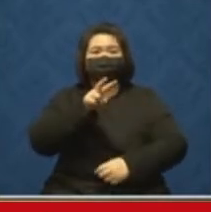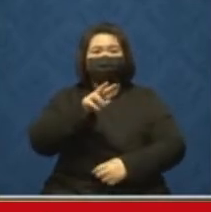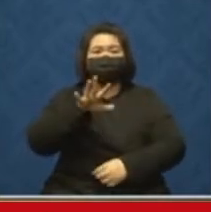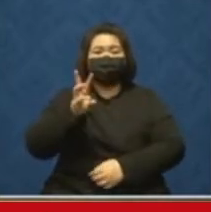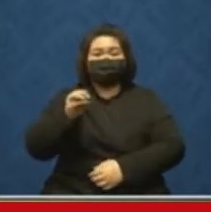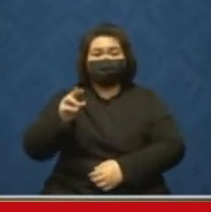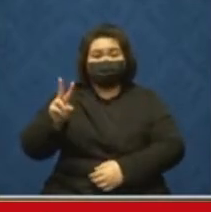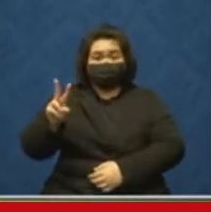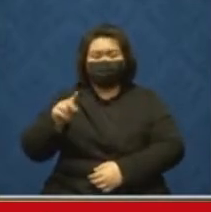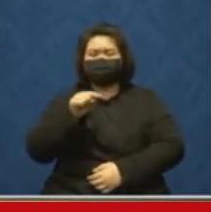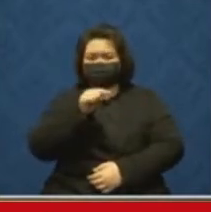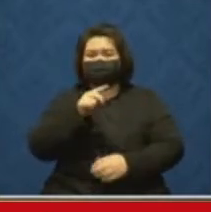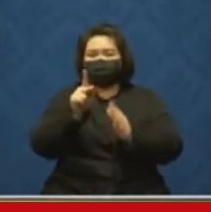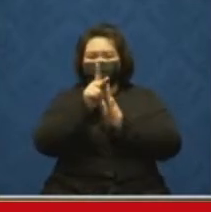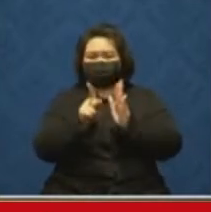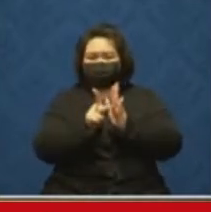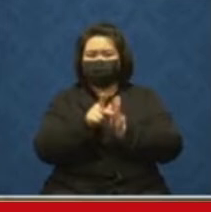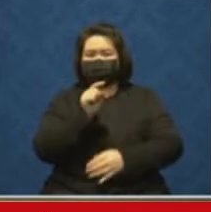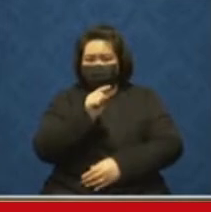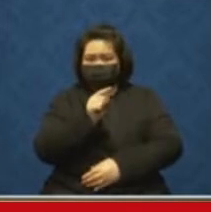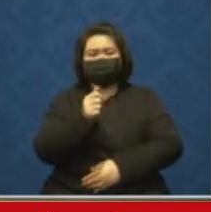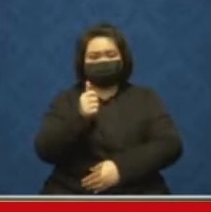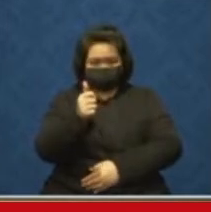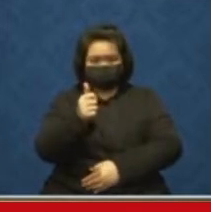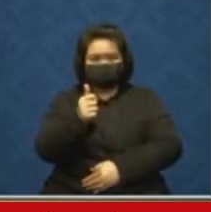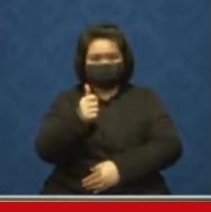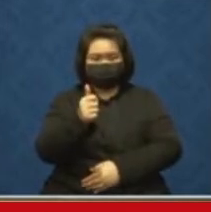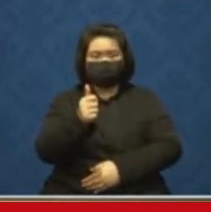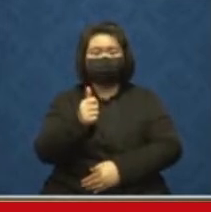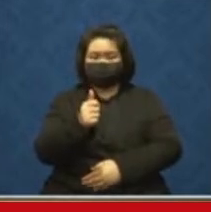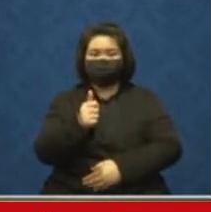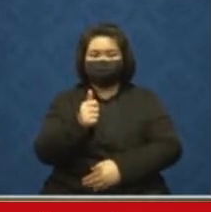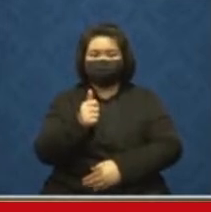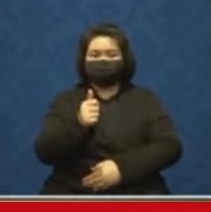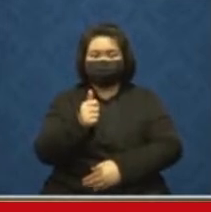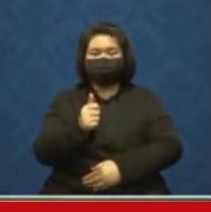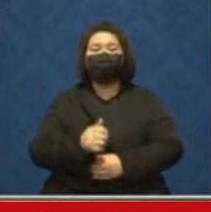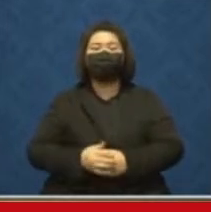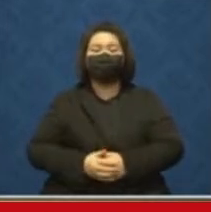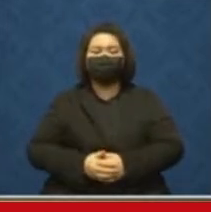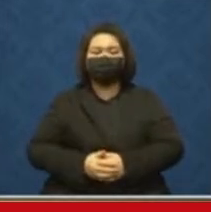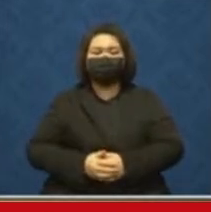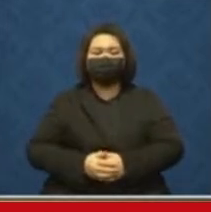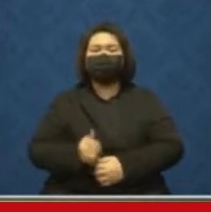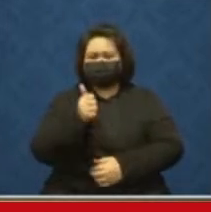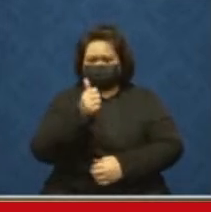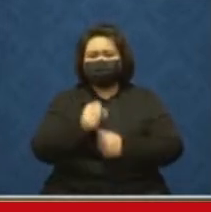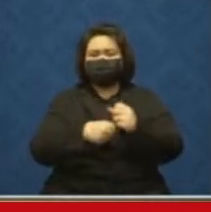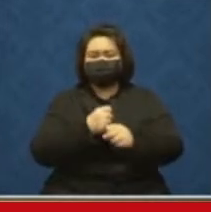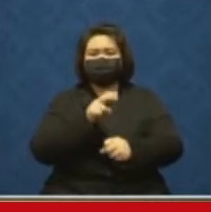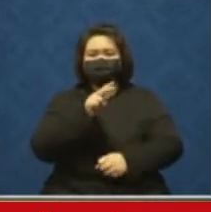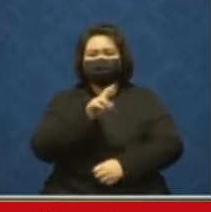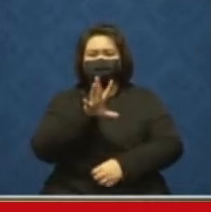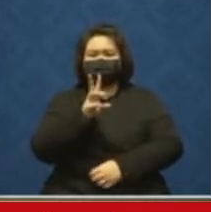กฎหมายตัวนี้เป็กฎหมายที่ดีแล้วก็ควรจะนำมาใช้ตั้งแตม 62 แล้